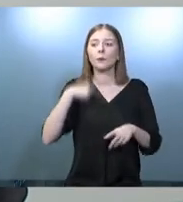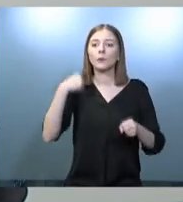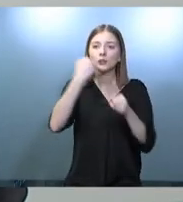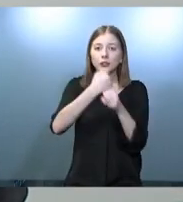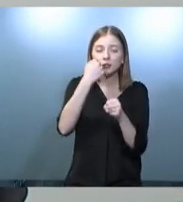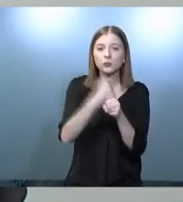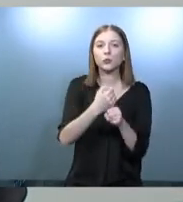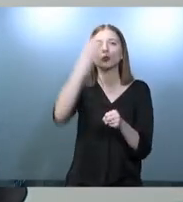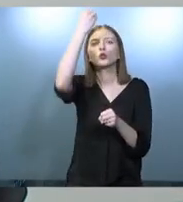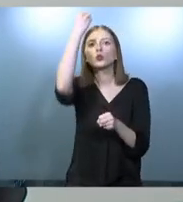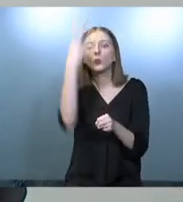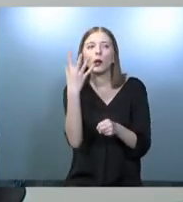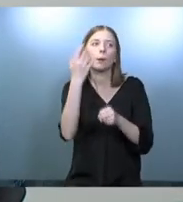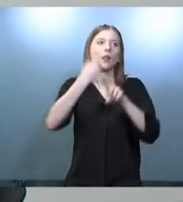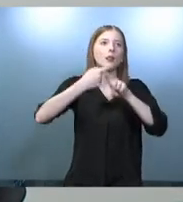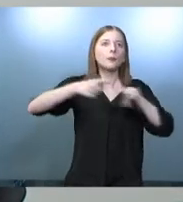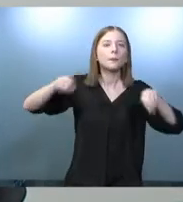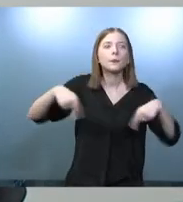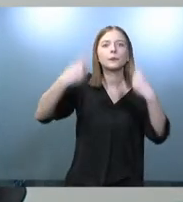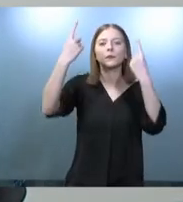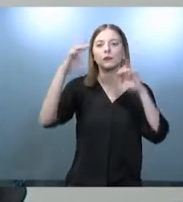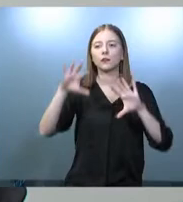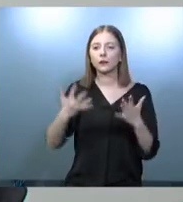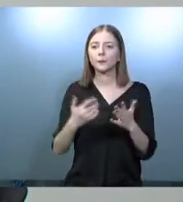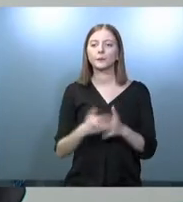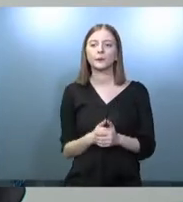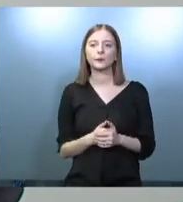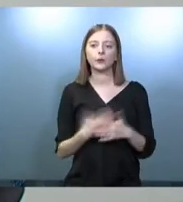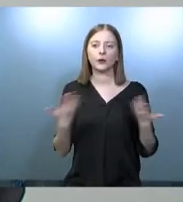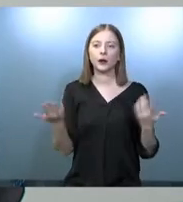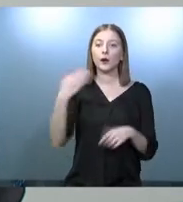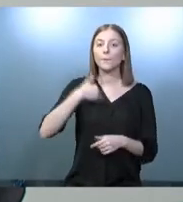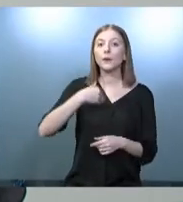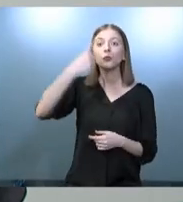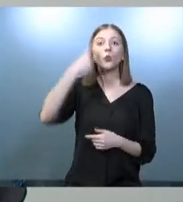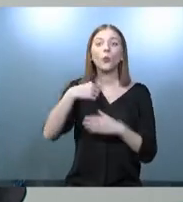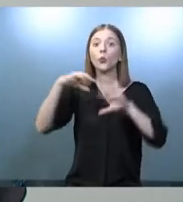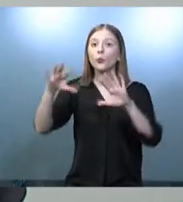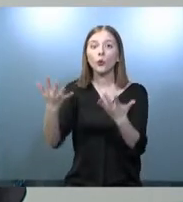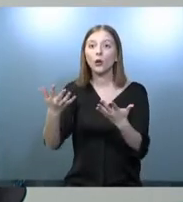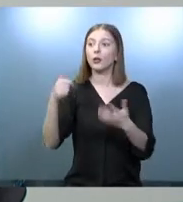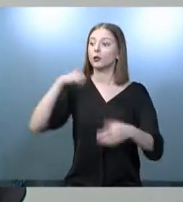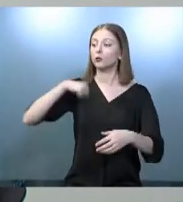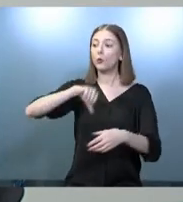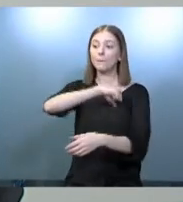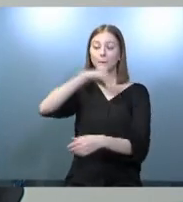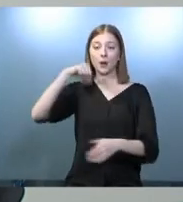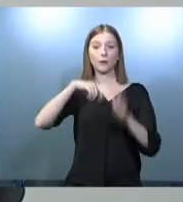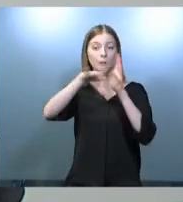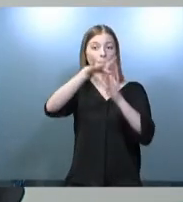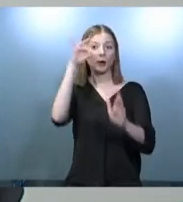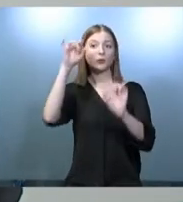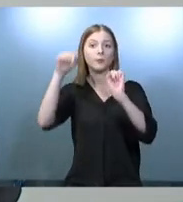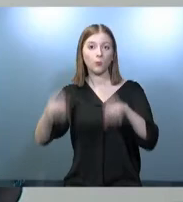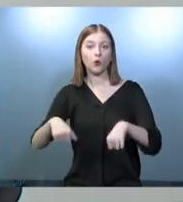ką reikia daryti ir žinome, kaip tai reikia įgyvendinti. Mes norime, kad žmonės turėtų pasirinkimą. Mes